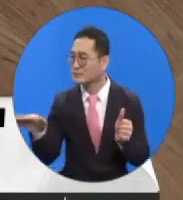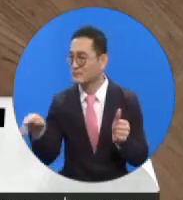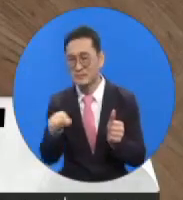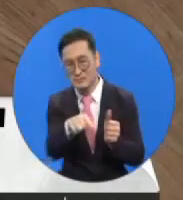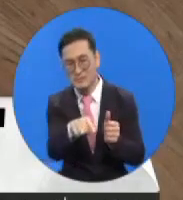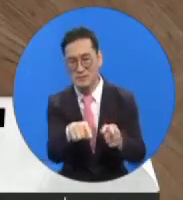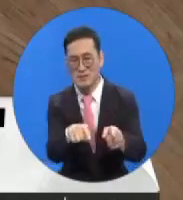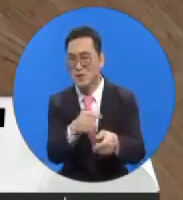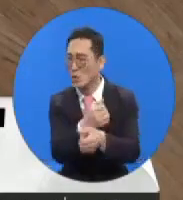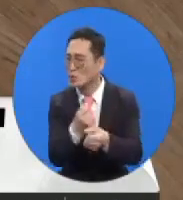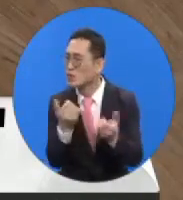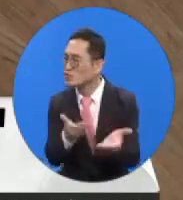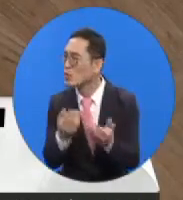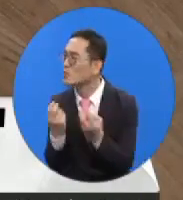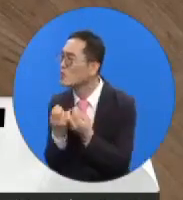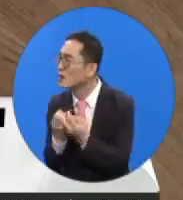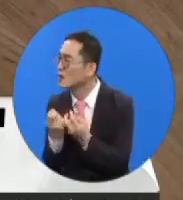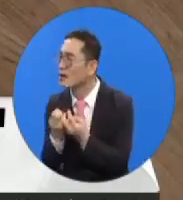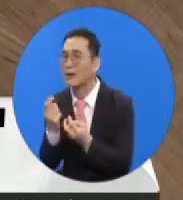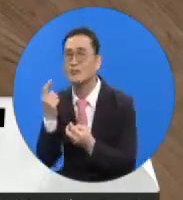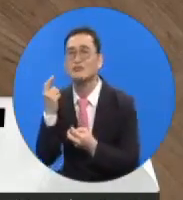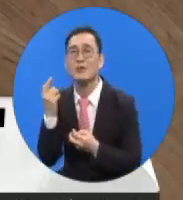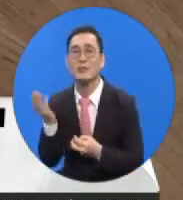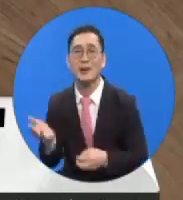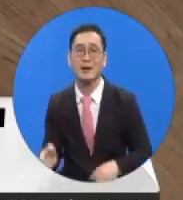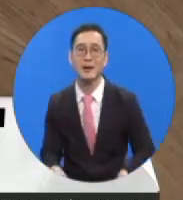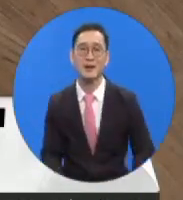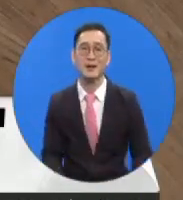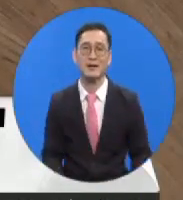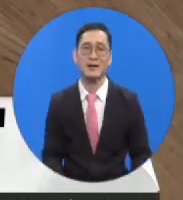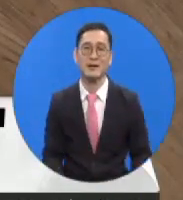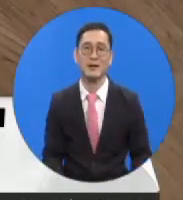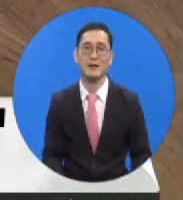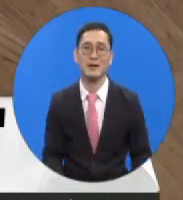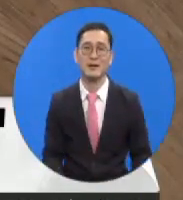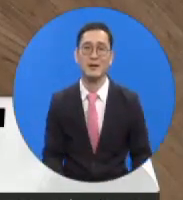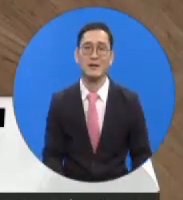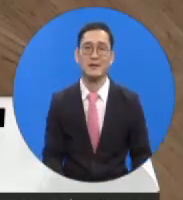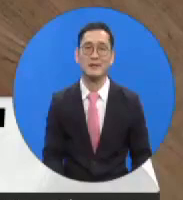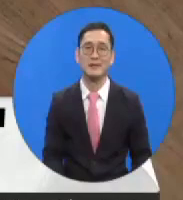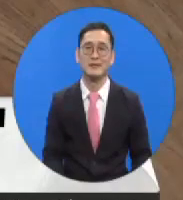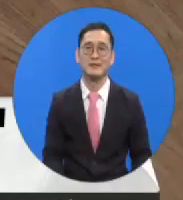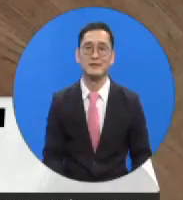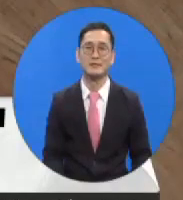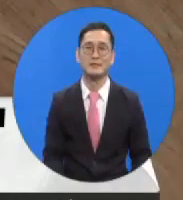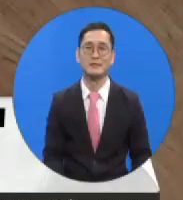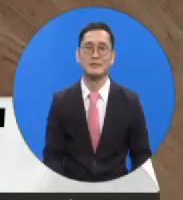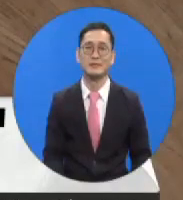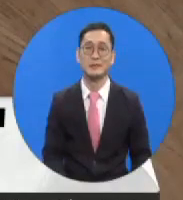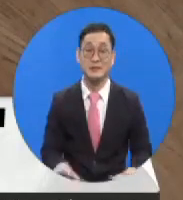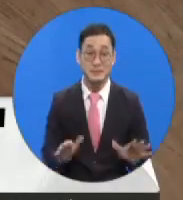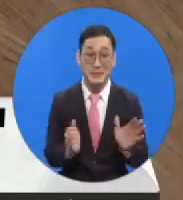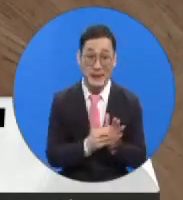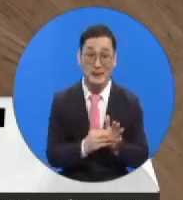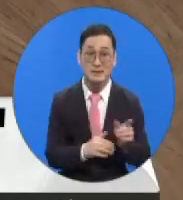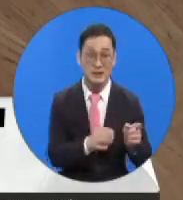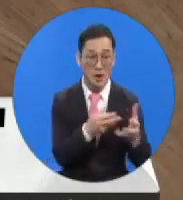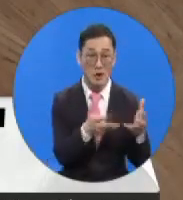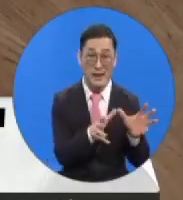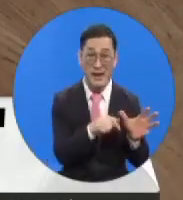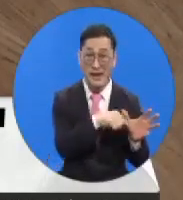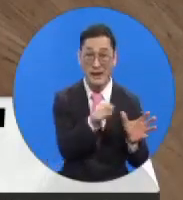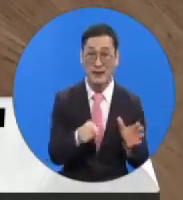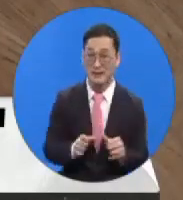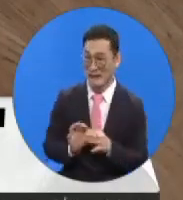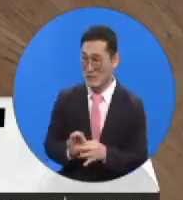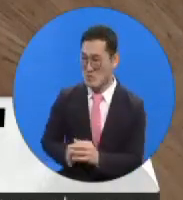있겠는가. 근데 우리가 거꾸로 시계를 돌려보면 윤석열 총장을 향해서 거센 공격을 펼쳤던 많은 인사들, 특히 여권에 있는